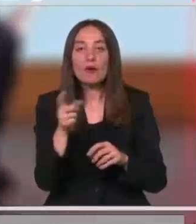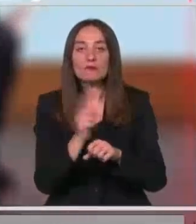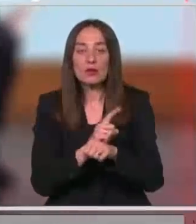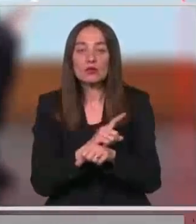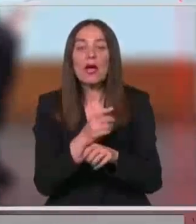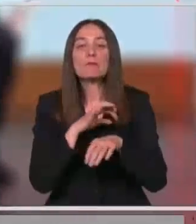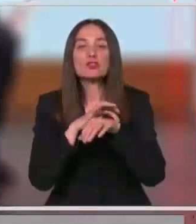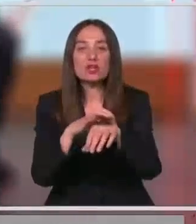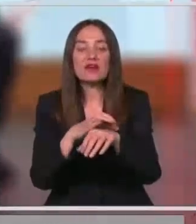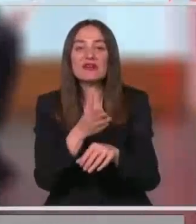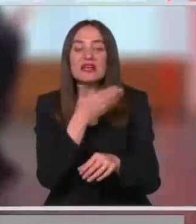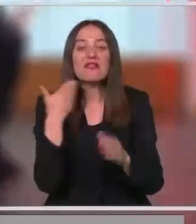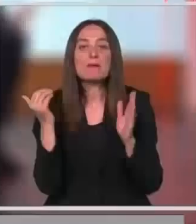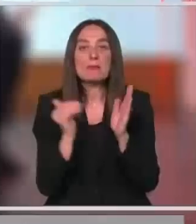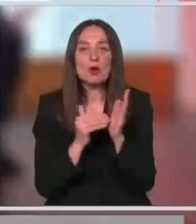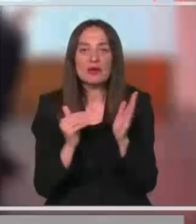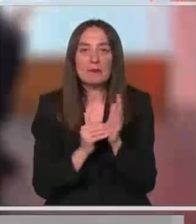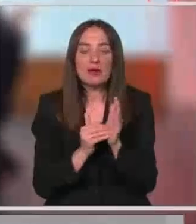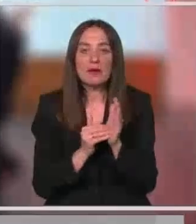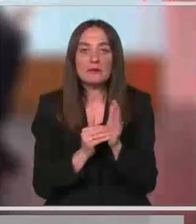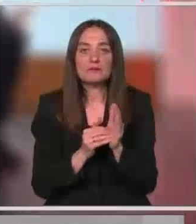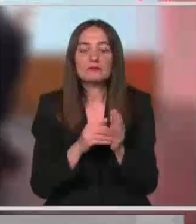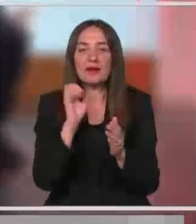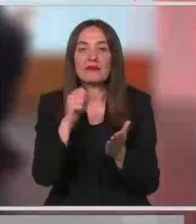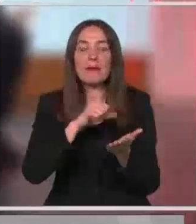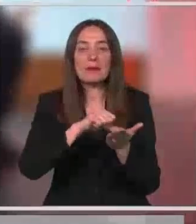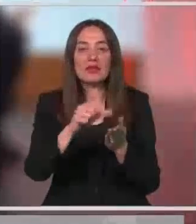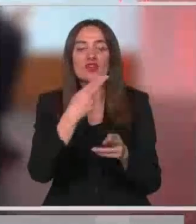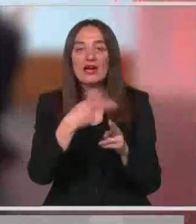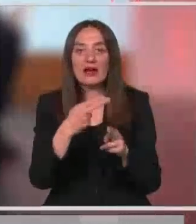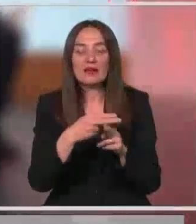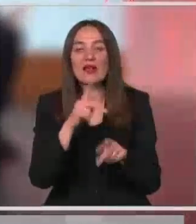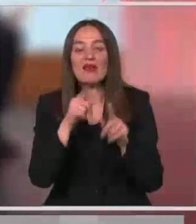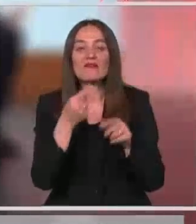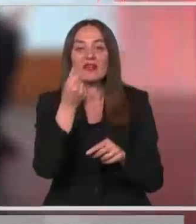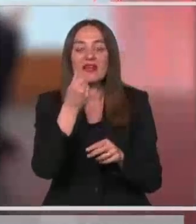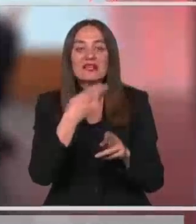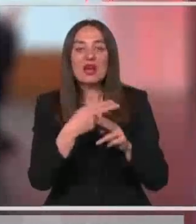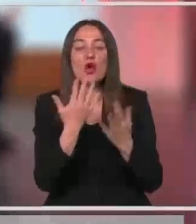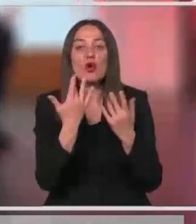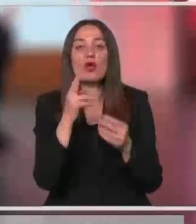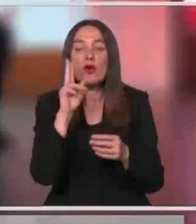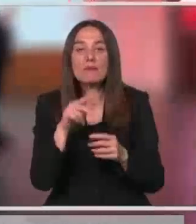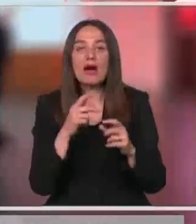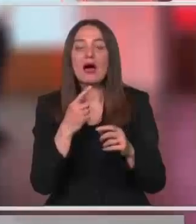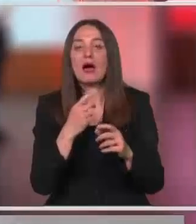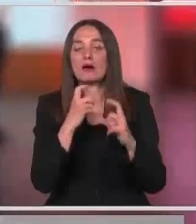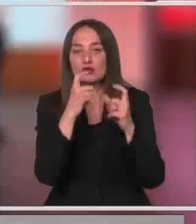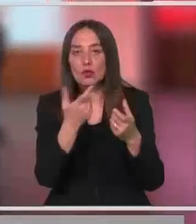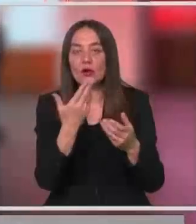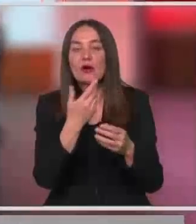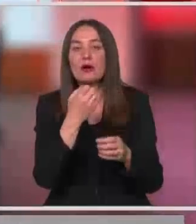trenutku poslodavac nema potrebe da plaća kredite ili finansijski rizik ukoliko ima neke kredite u